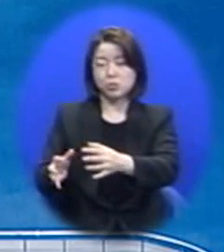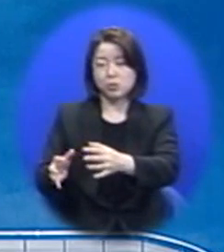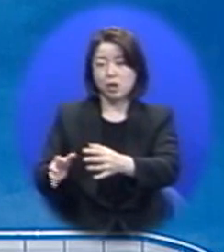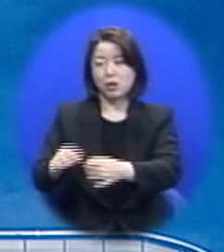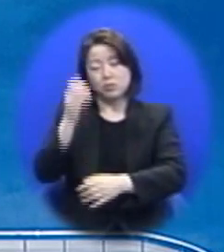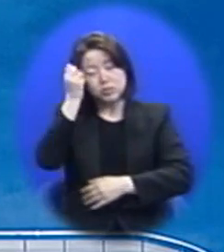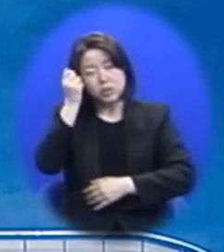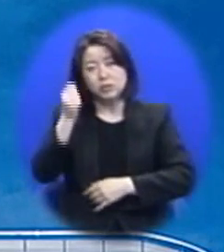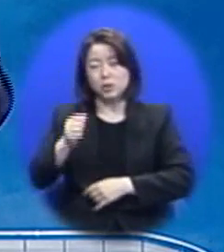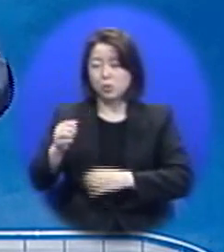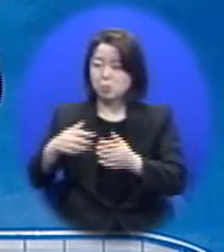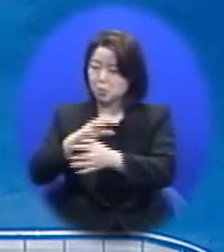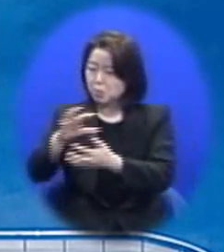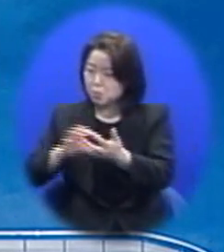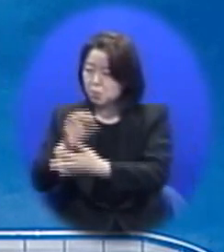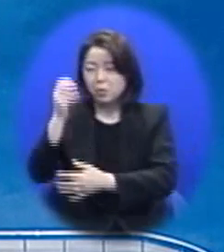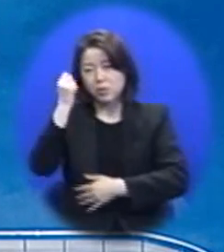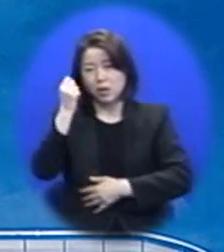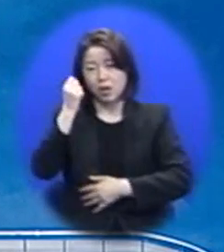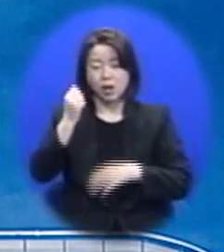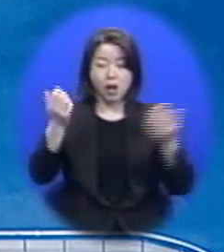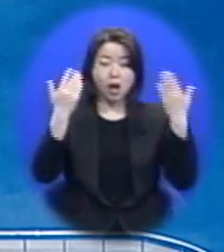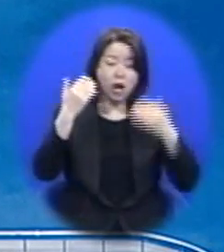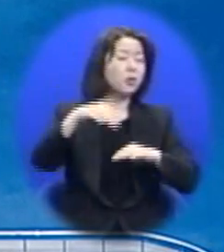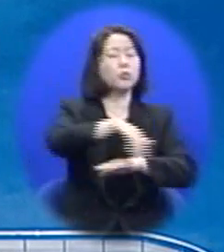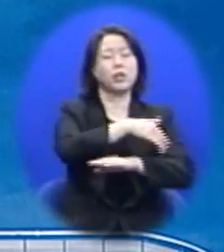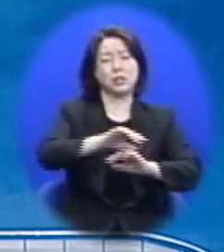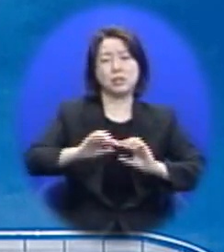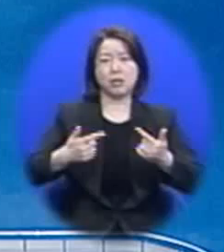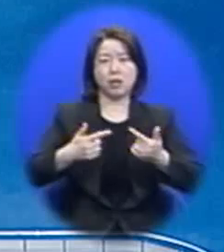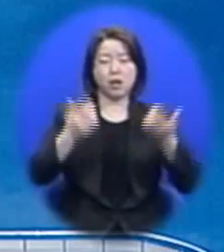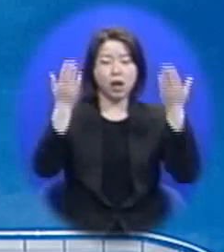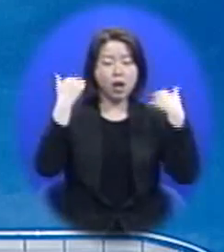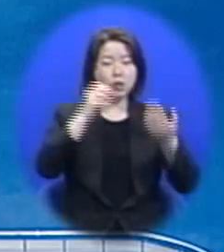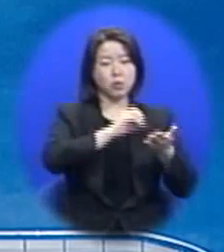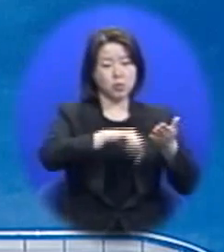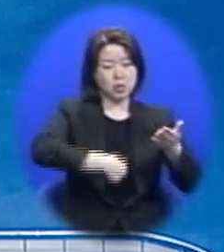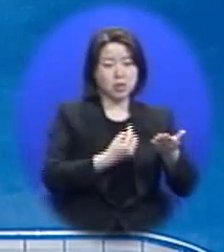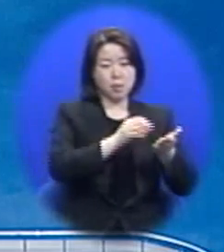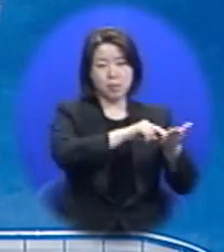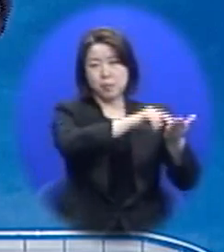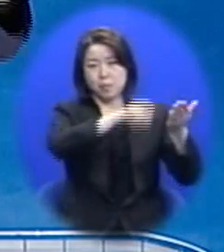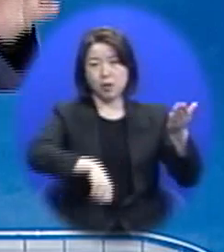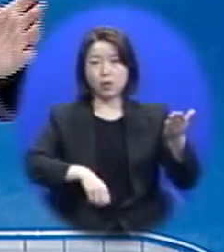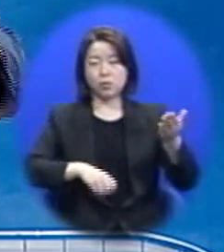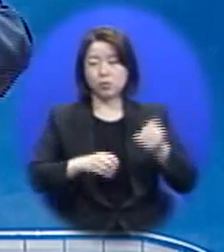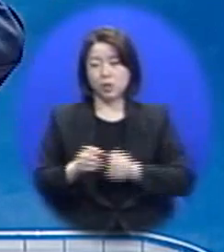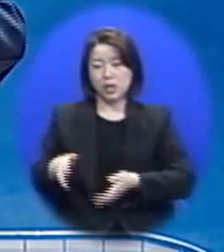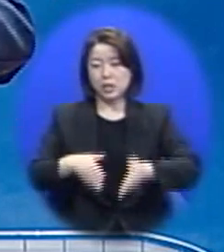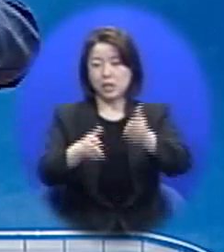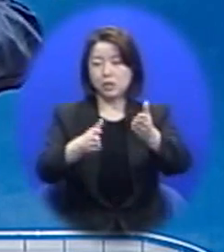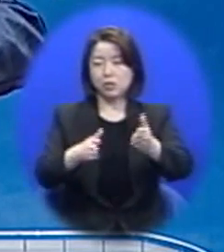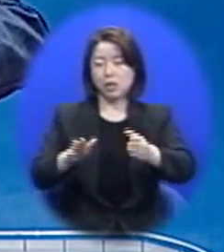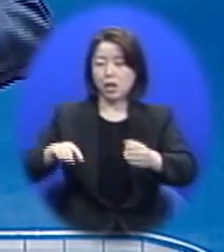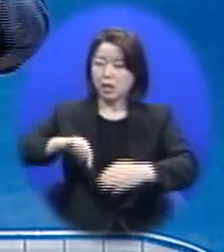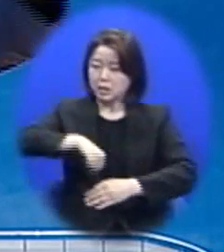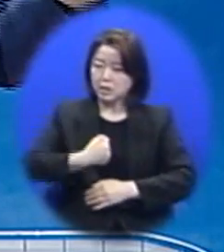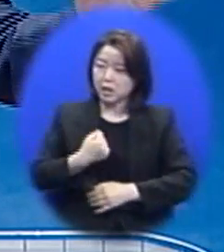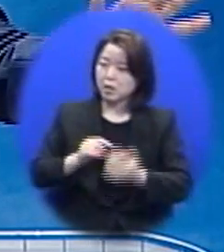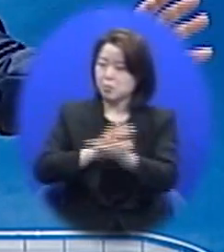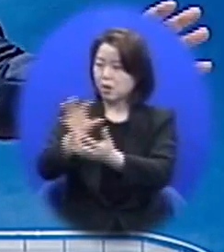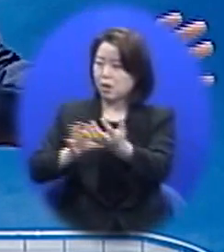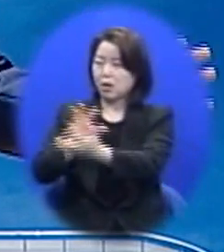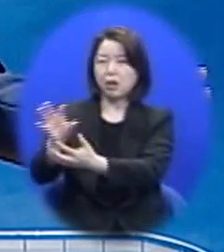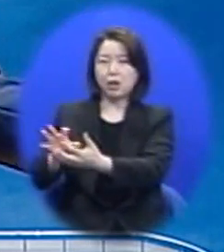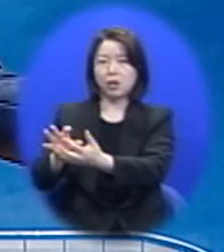합니다. 학교 다니지 않아요. 다 학교 자퇴서 내고 그리고는 길거리로 다 나와서 자기들끼리 그냥